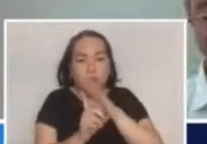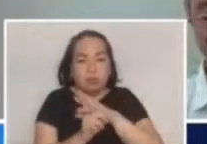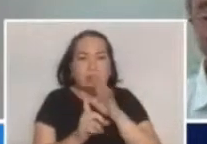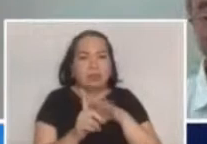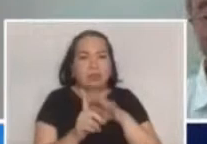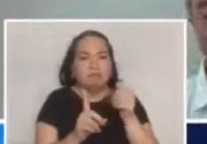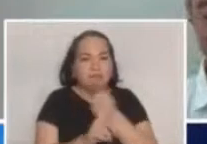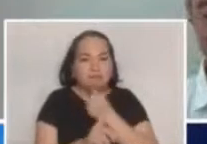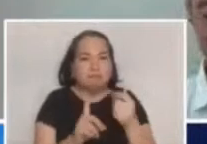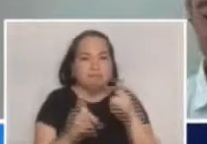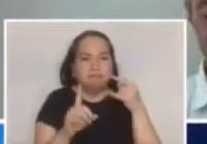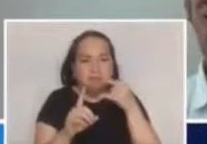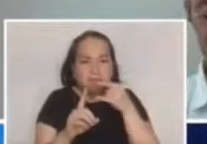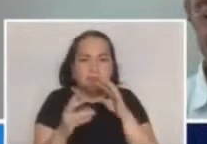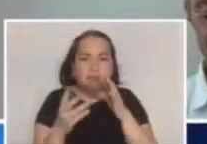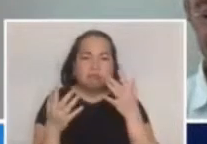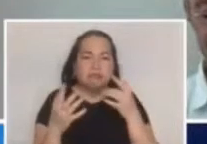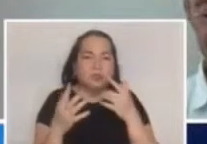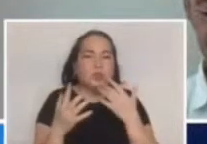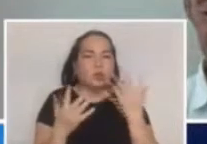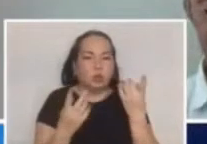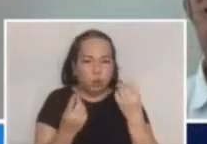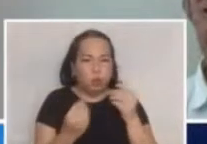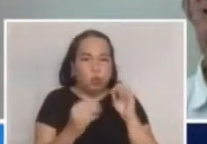teknolohiya, kakulangan ng access to